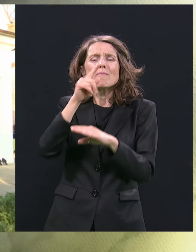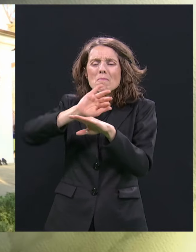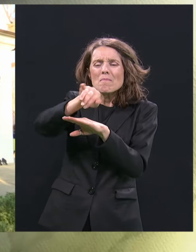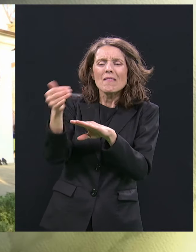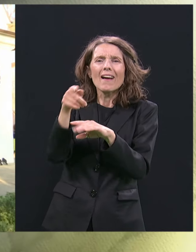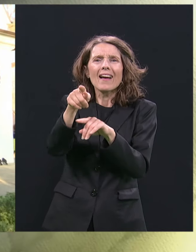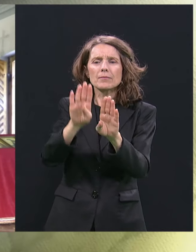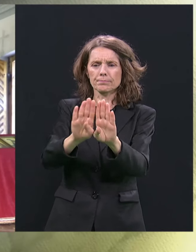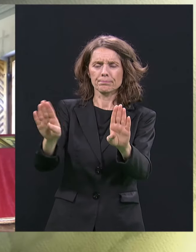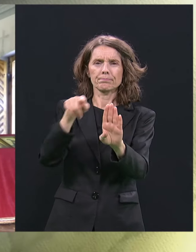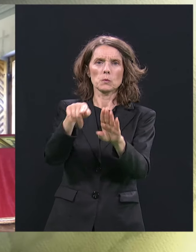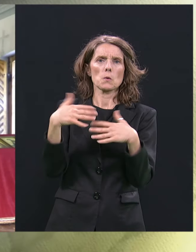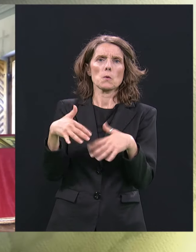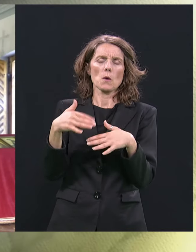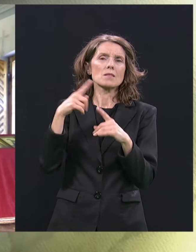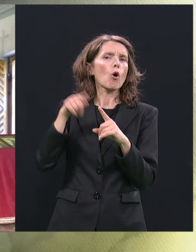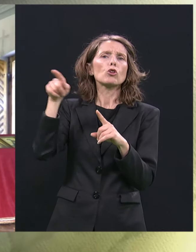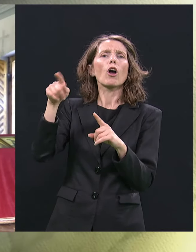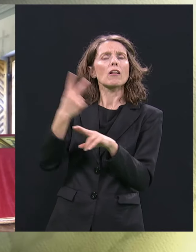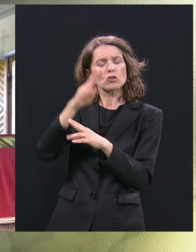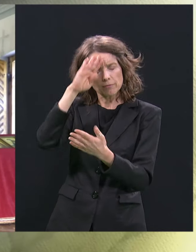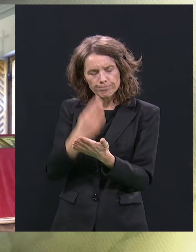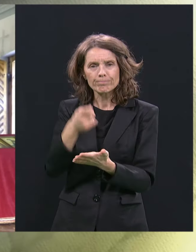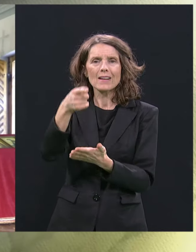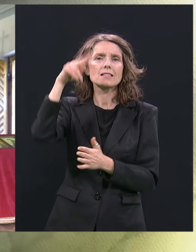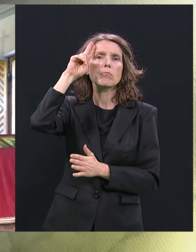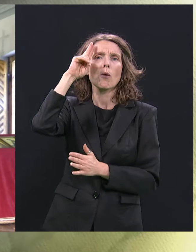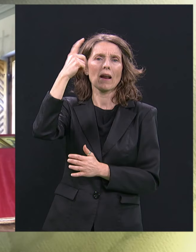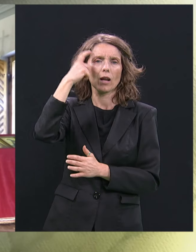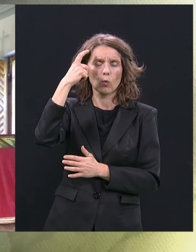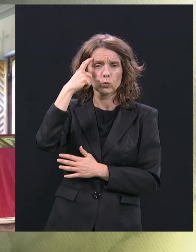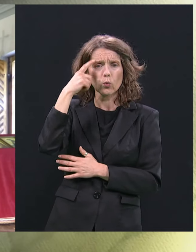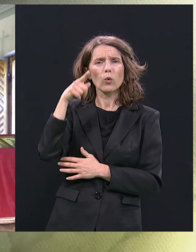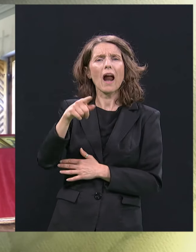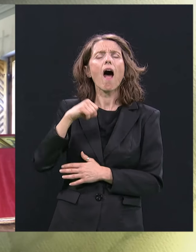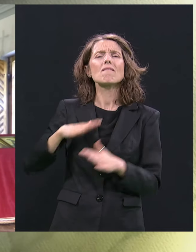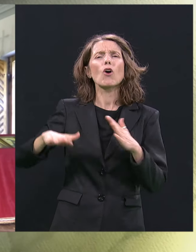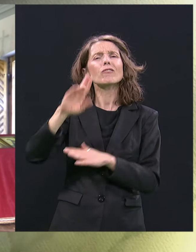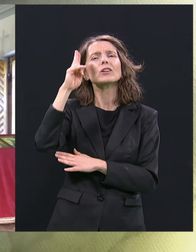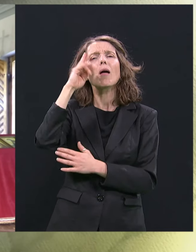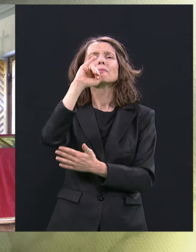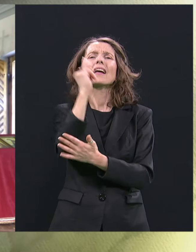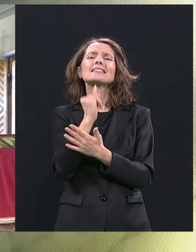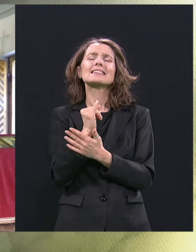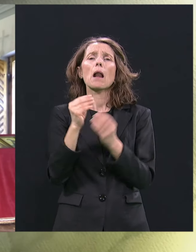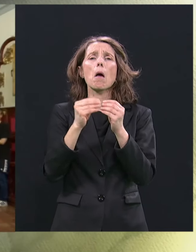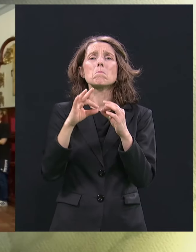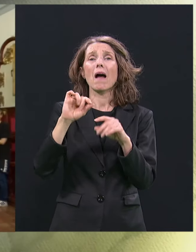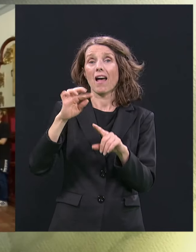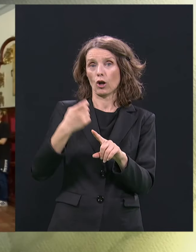proglašena spomenikom kulture. Barok je zastupljen u Vojvodini, a najlepši barokni rad ovde je se nalazi u našoj